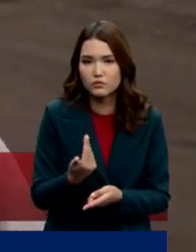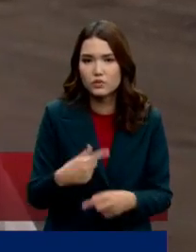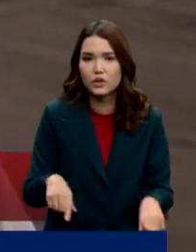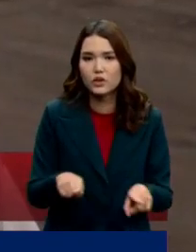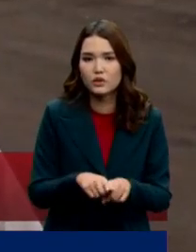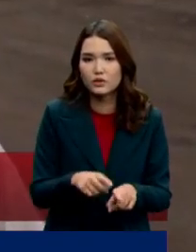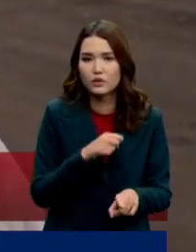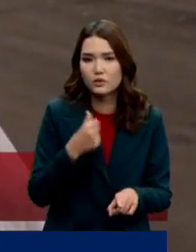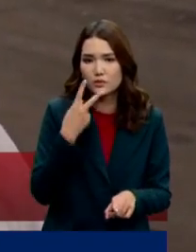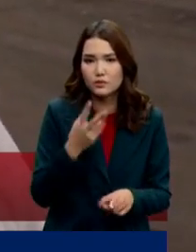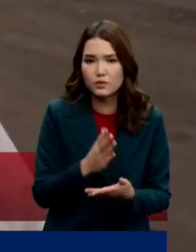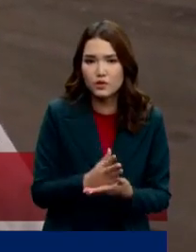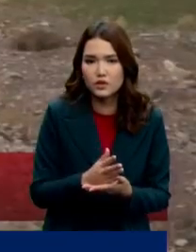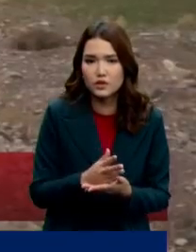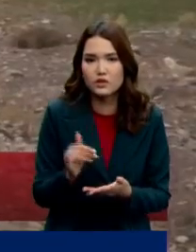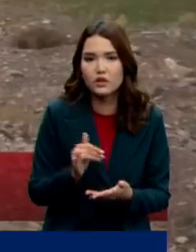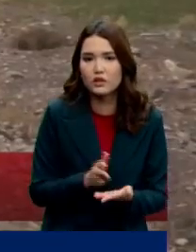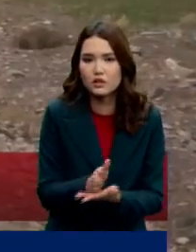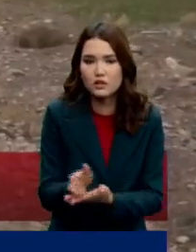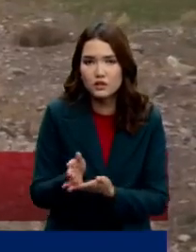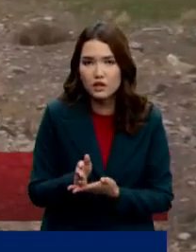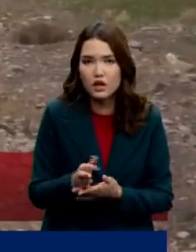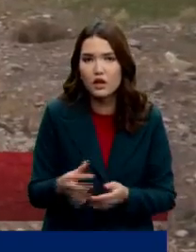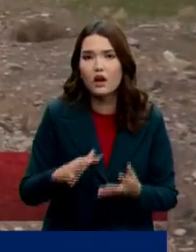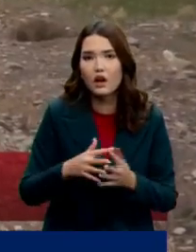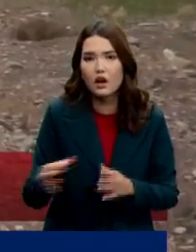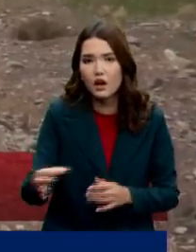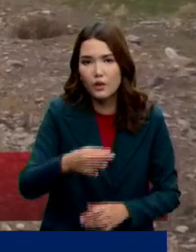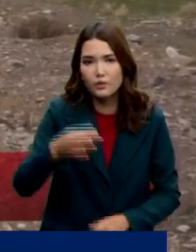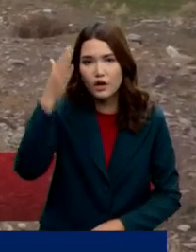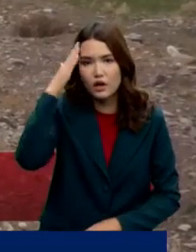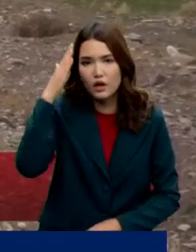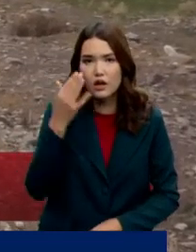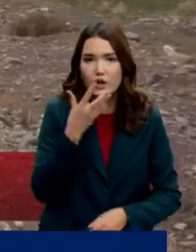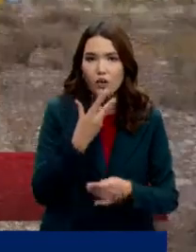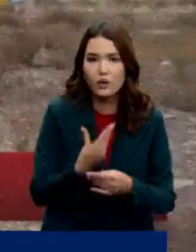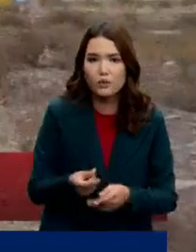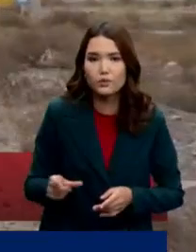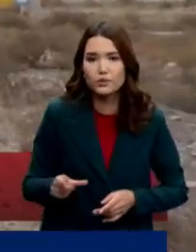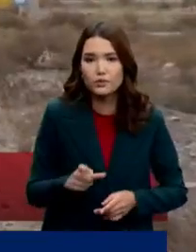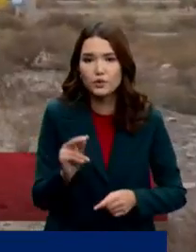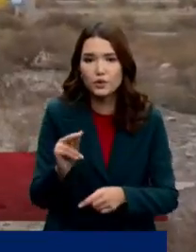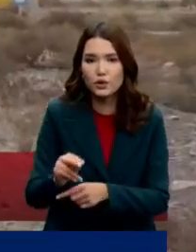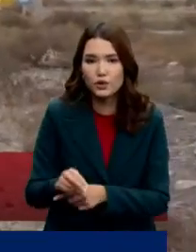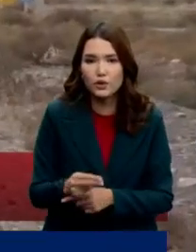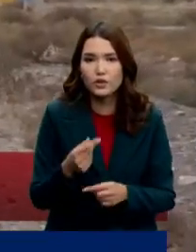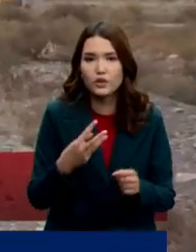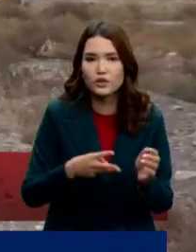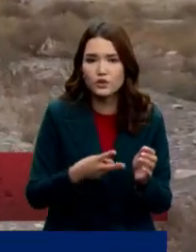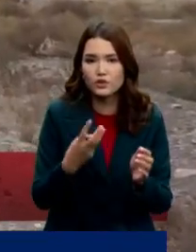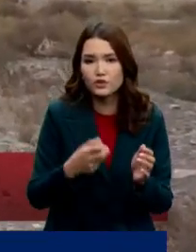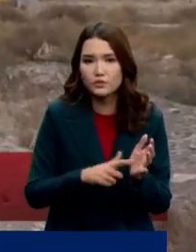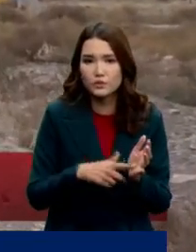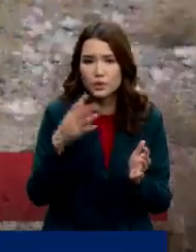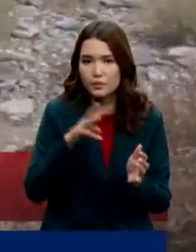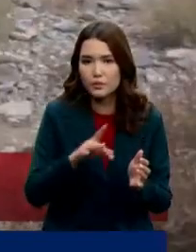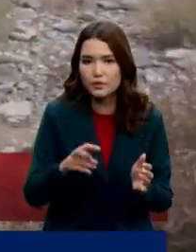болып тұр ғой енді мысалы, біз хозяйственность. Аудандық әкімдік газ су жылу тарту үшін облыстық бюджеттен 305 миллион теңге бөлген.